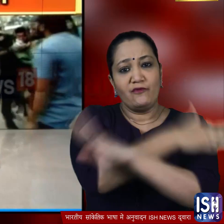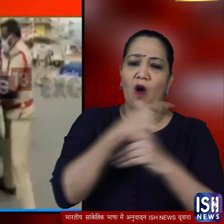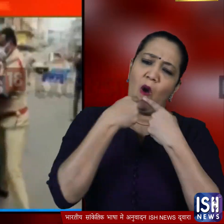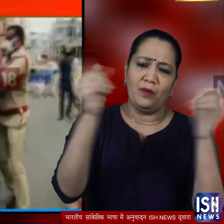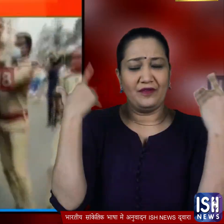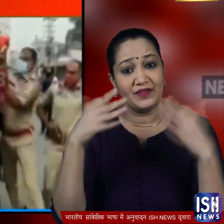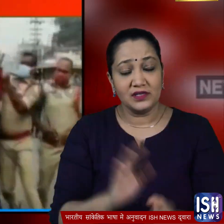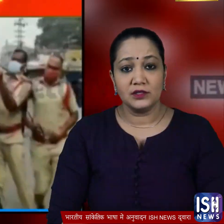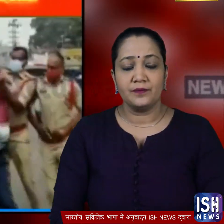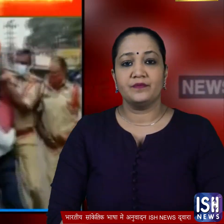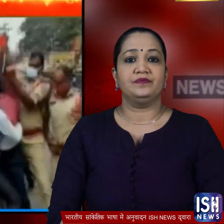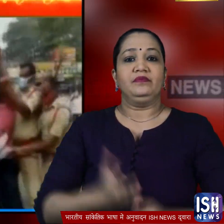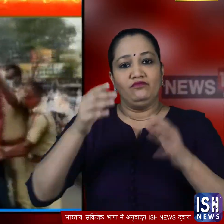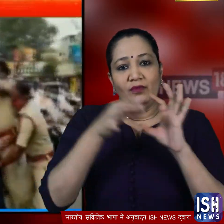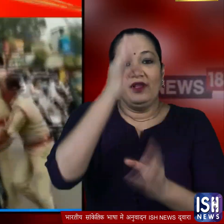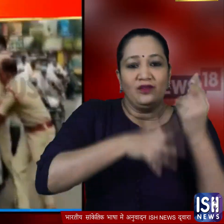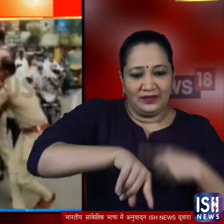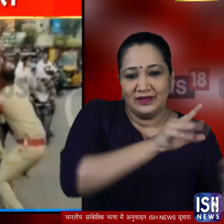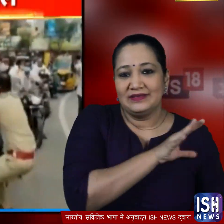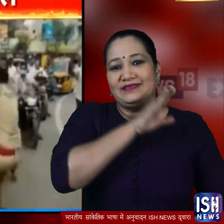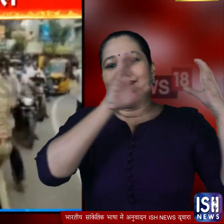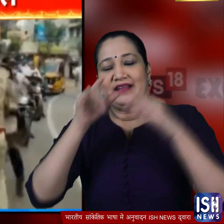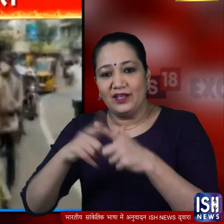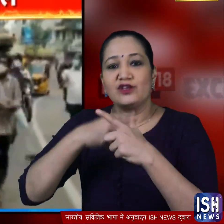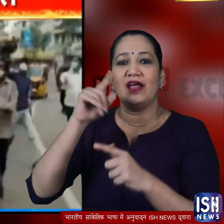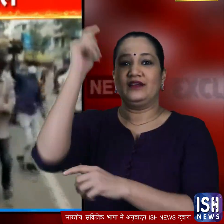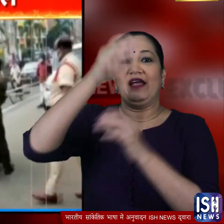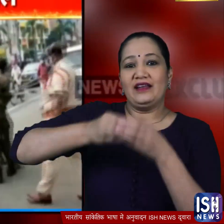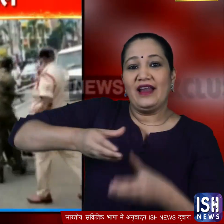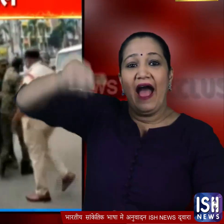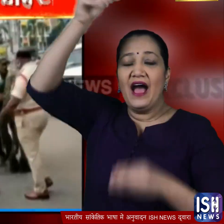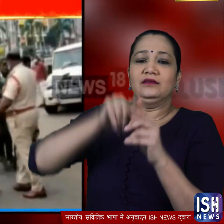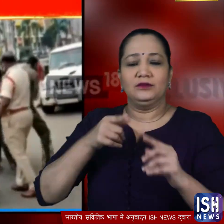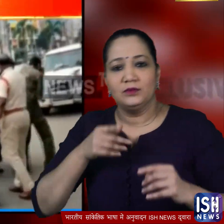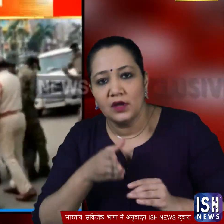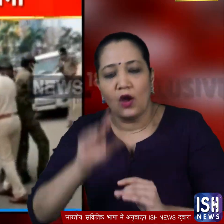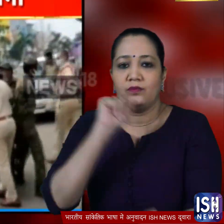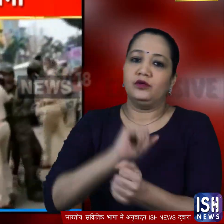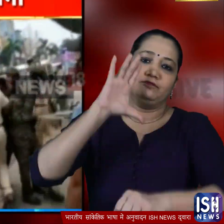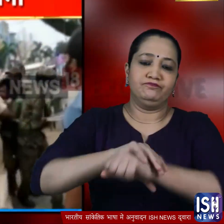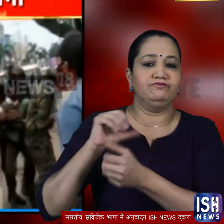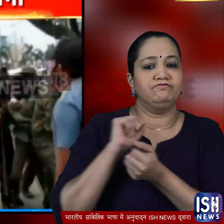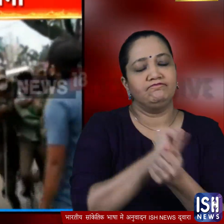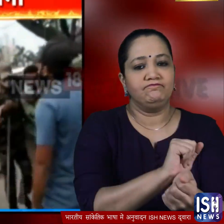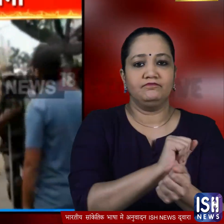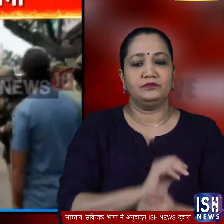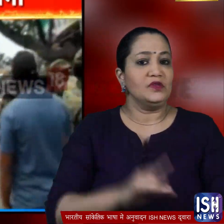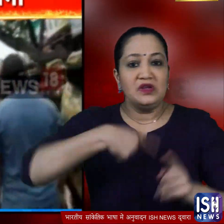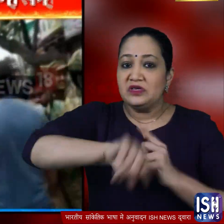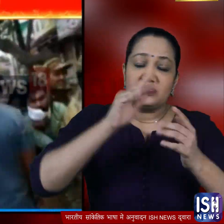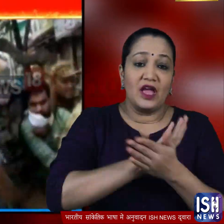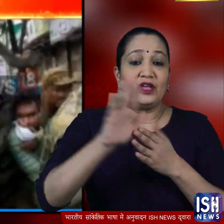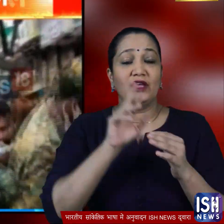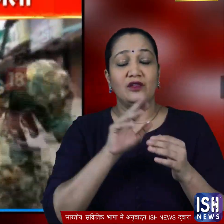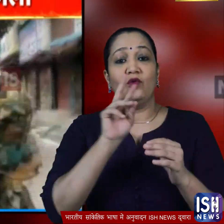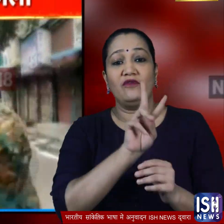था और जैसे ही इस संगठन के कार्यकर्ता जिन्ना टावर पर तिरंगा फहराने के लिए आगे बढ़े, पुलिस ने उन्हें पकड़ लिया। लेकिन अपनी जिद